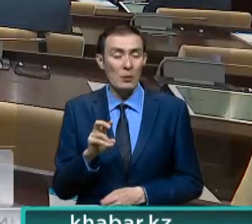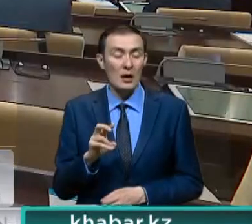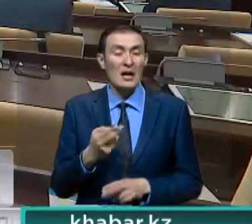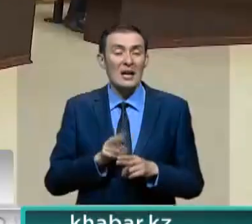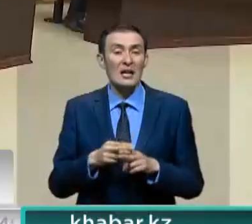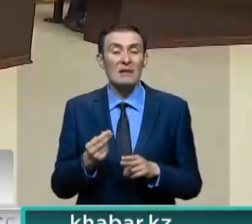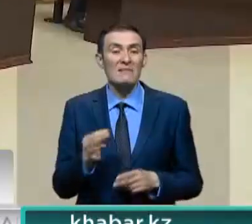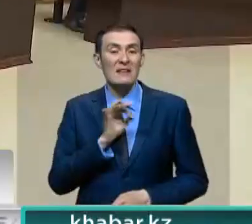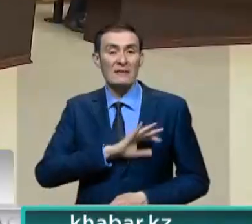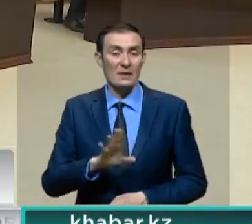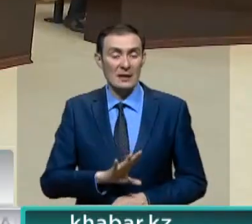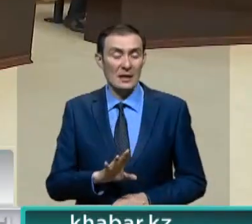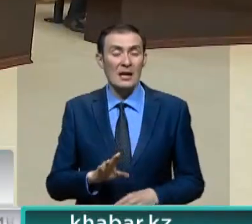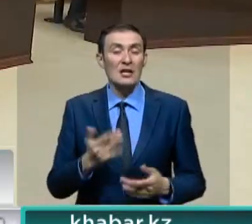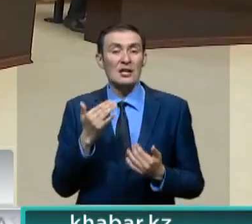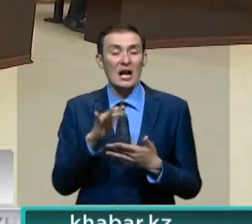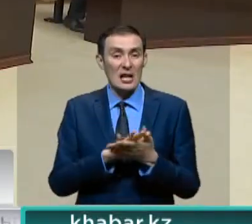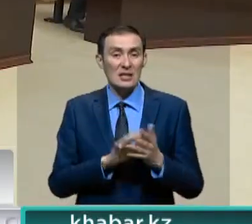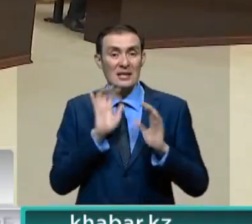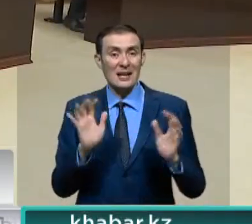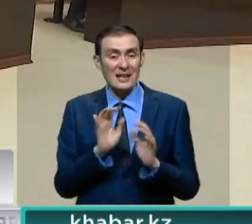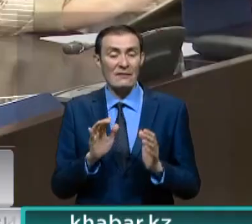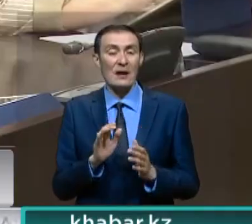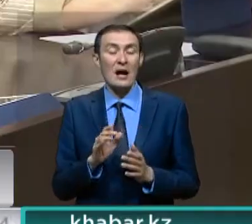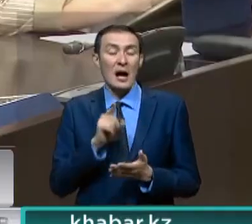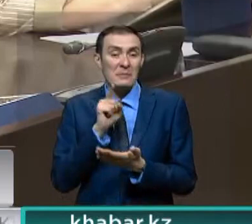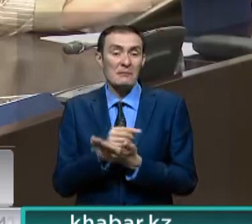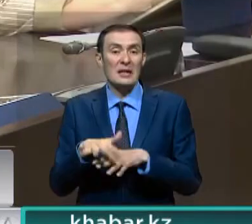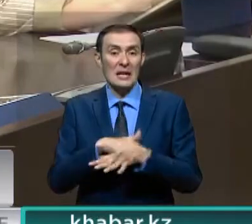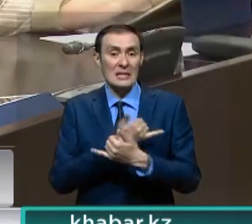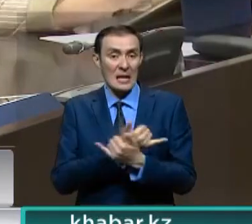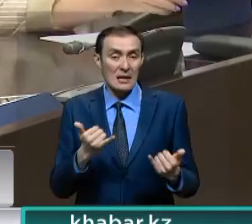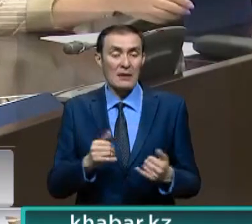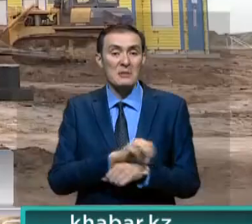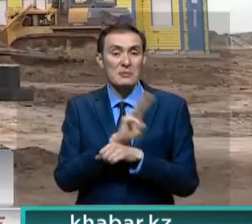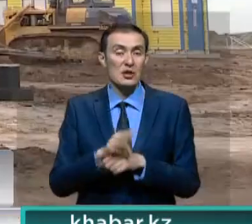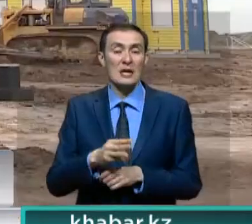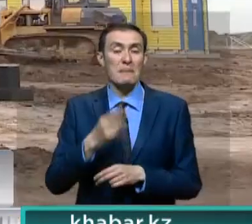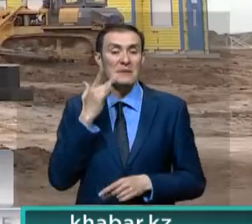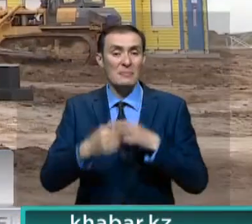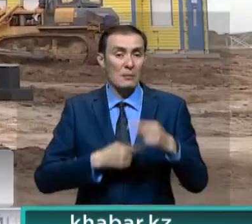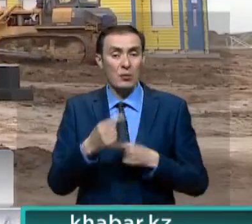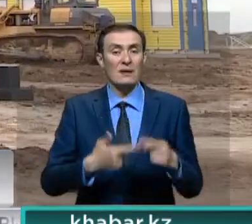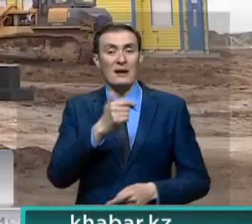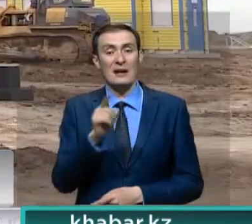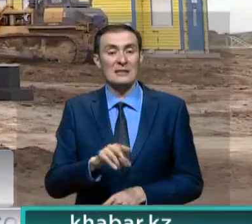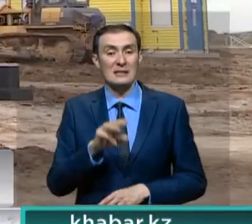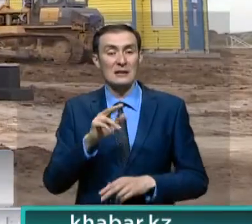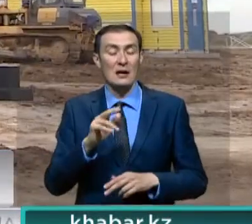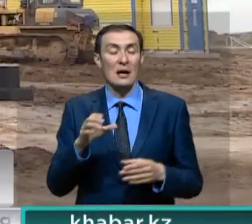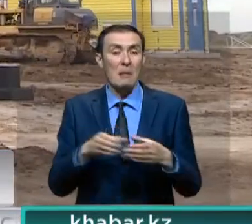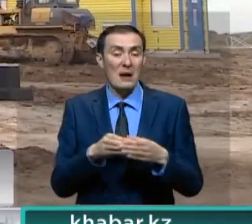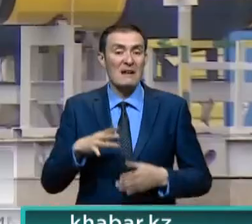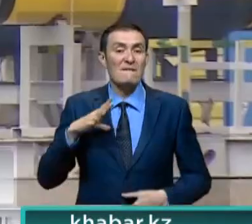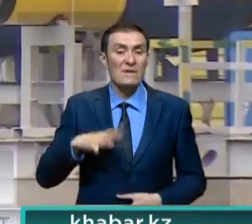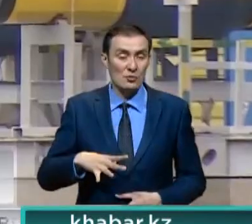стал убыточным. Пытаясь и дальше удерживать социальные обязательства перед населением и обеспечение бесперебойной газификации, оператор